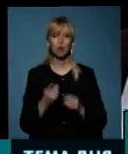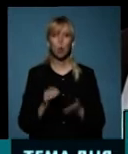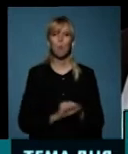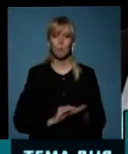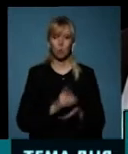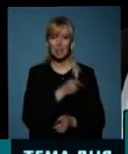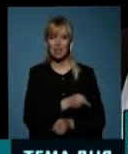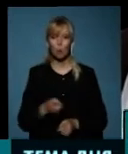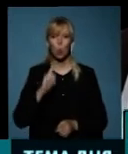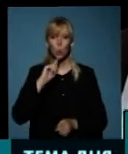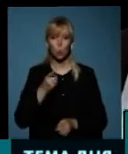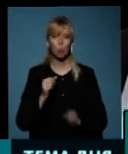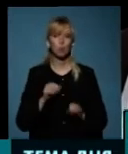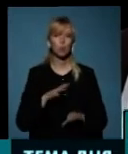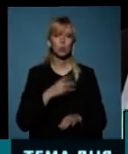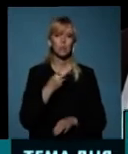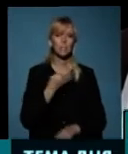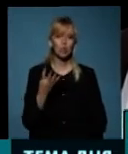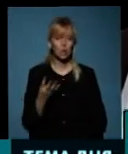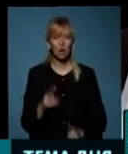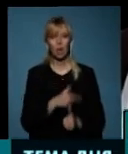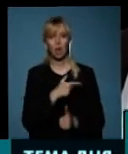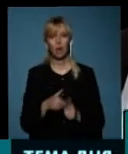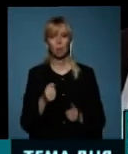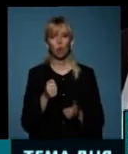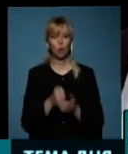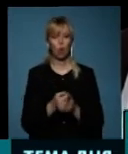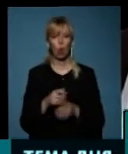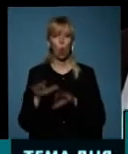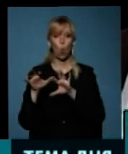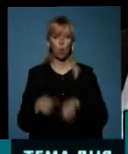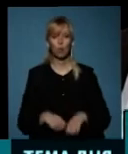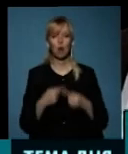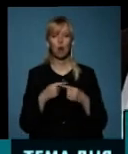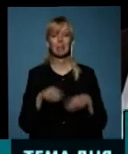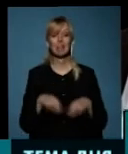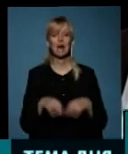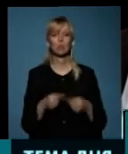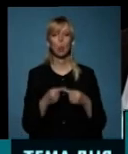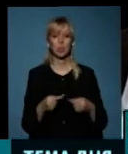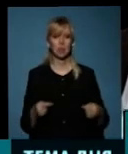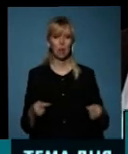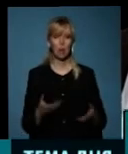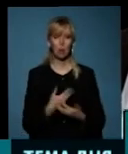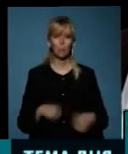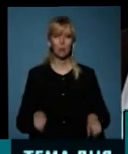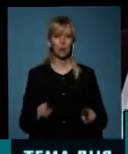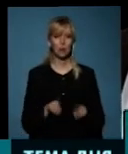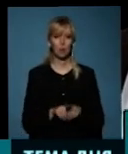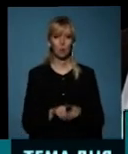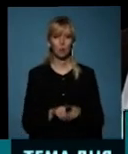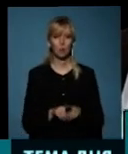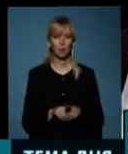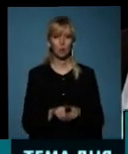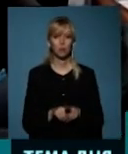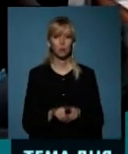повторно на протязі року, то може бути 34 або до конфіскації транспортного засобу. Ми також, діло в тому,